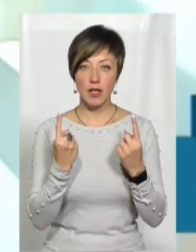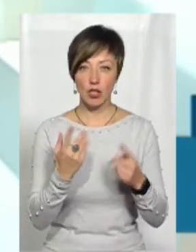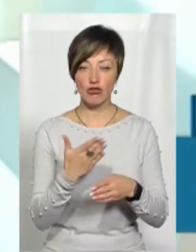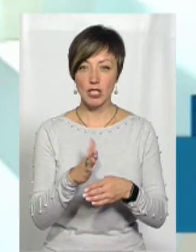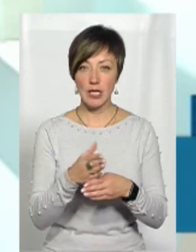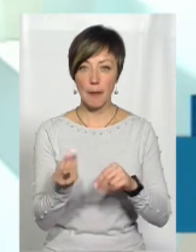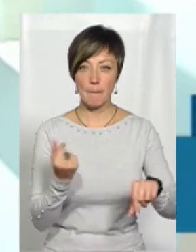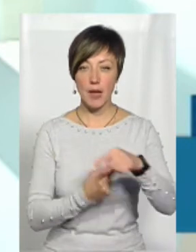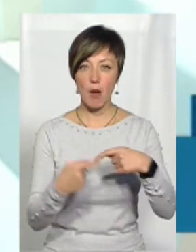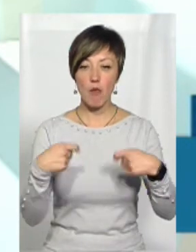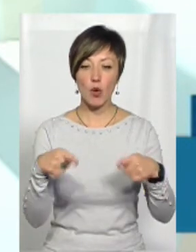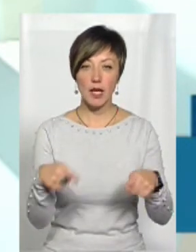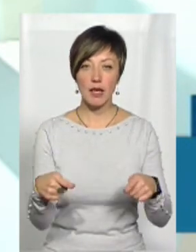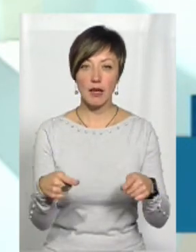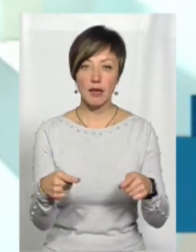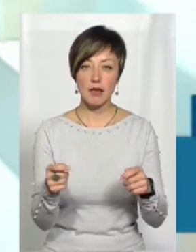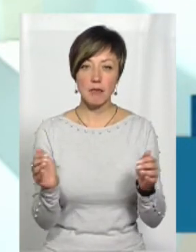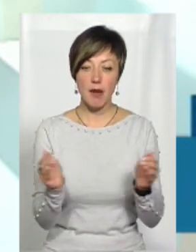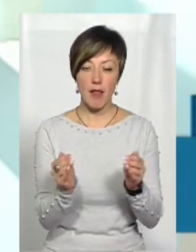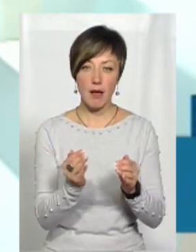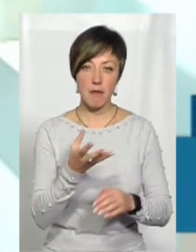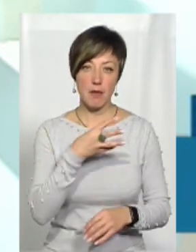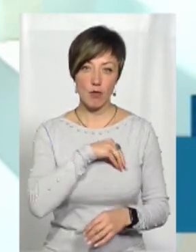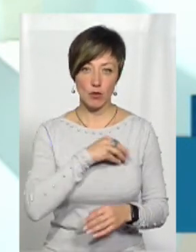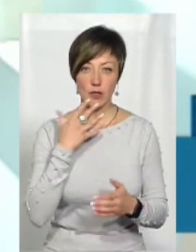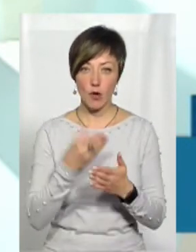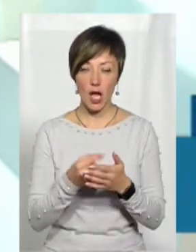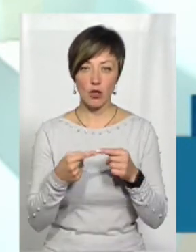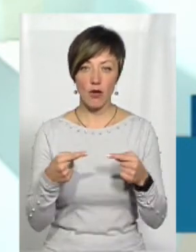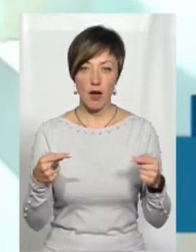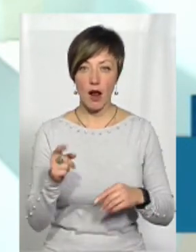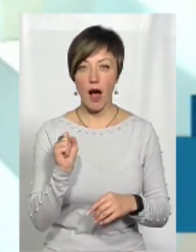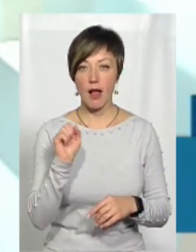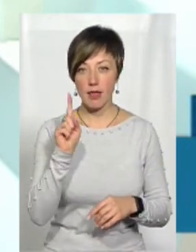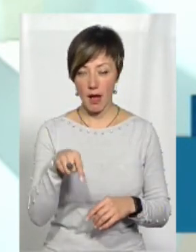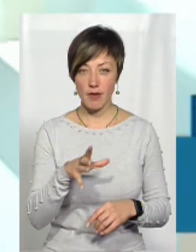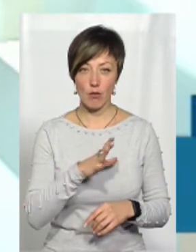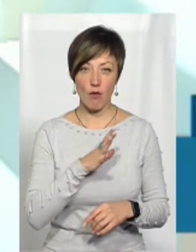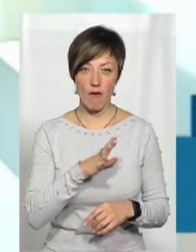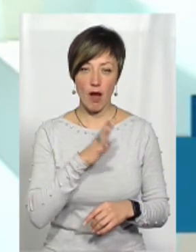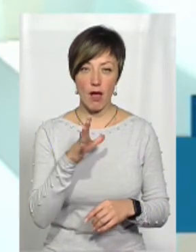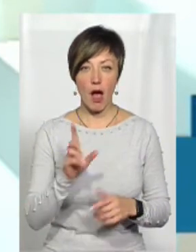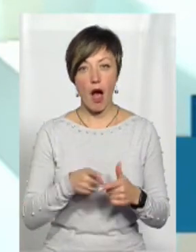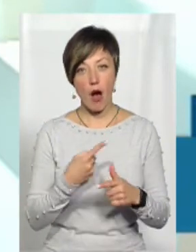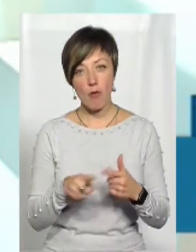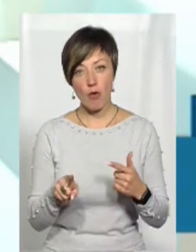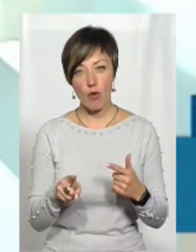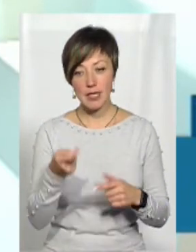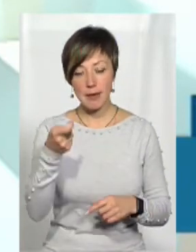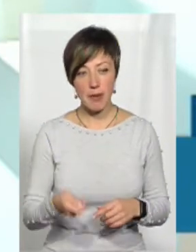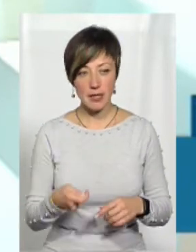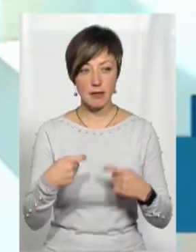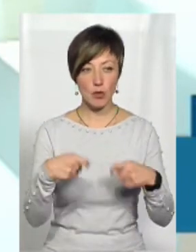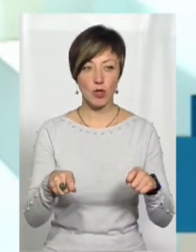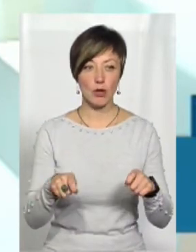підприємців продає не тільки з невеличким, значить, прибутком свої товари, а навіть буває, або за безцінь